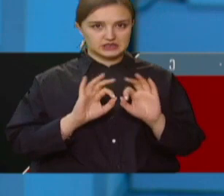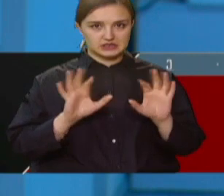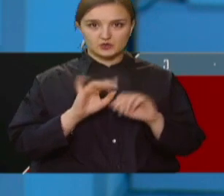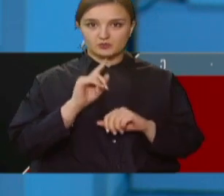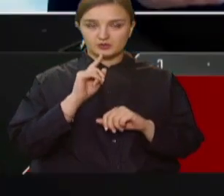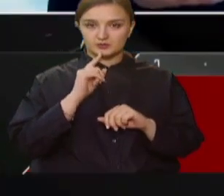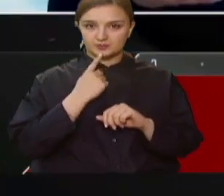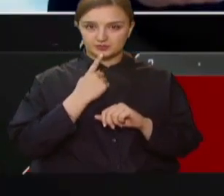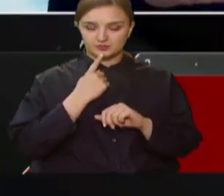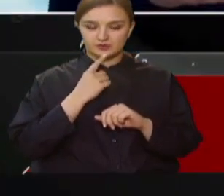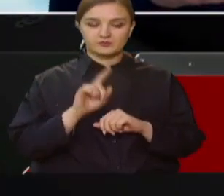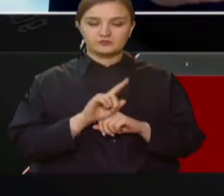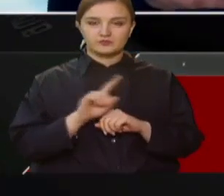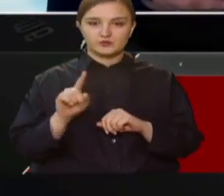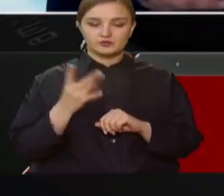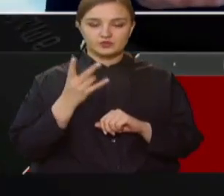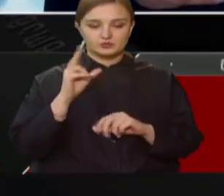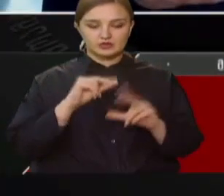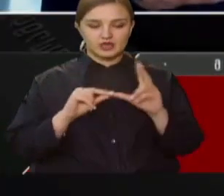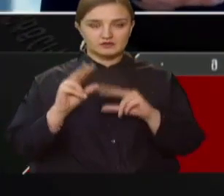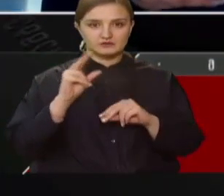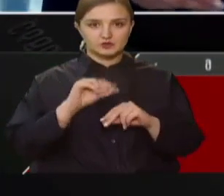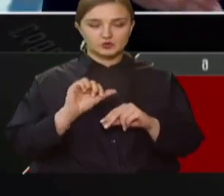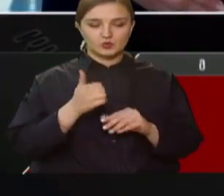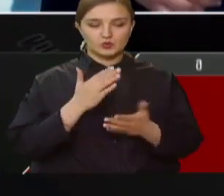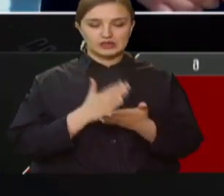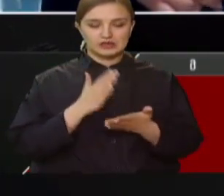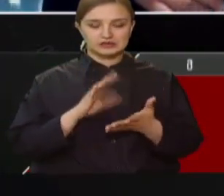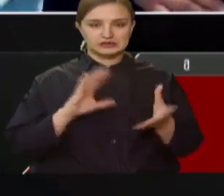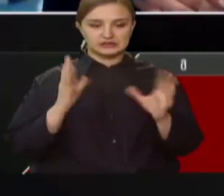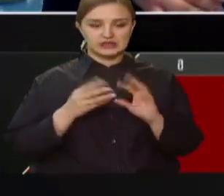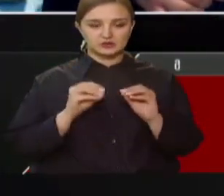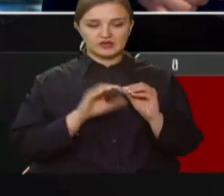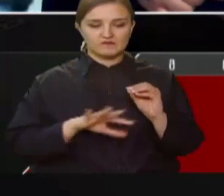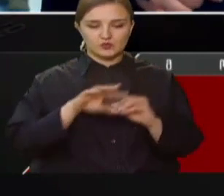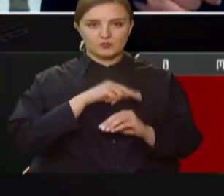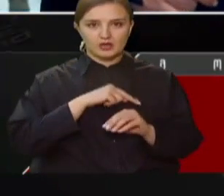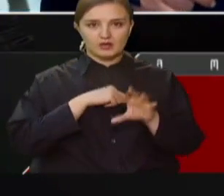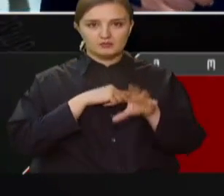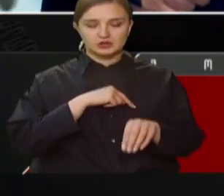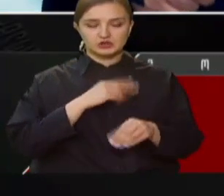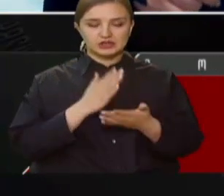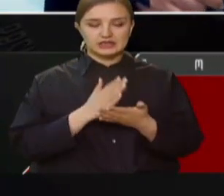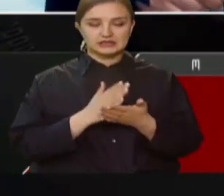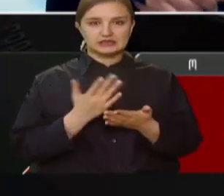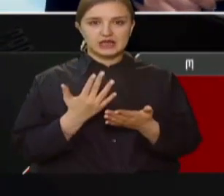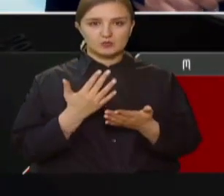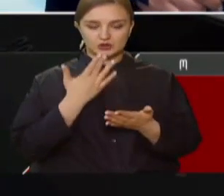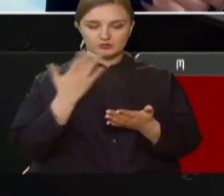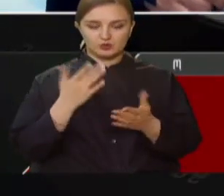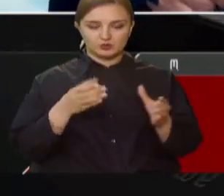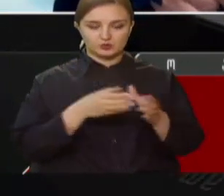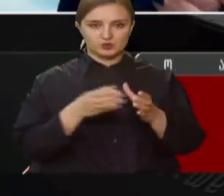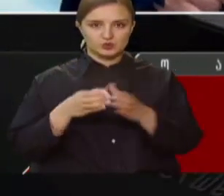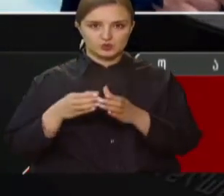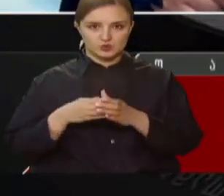რთულია. თუმცა უნდა გავითვალისწინოთ ისიც, თუ როგორი არის განლაგება ზოგადად ევროპარლამენტში, სადაც არსებობს რამოდენიმე პოლიტიკური